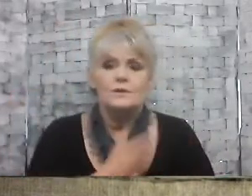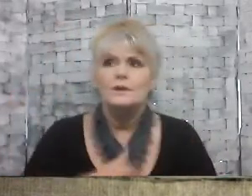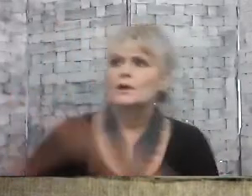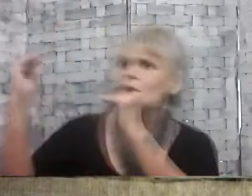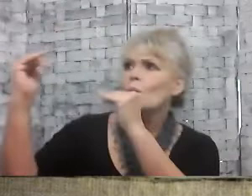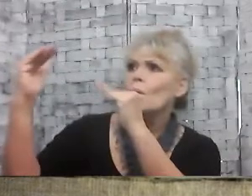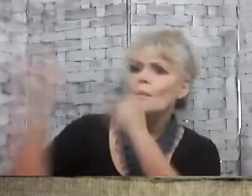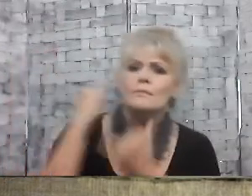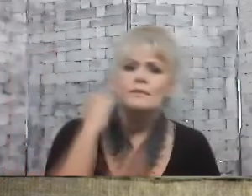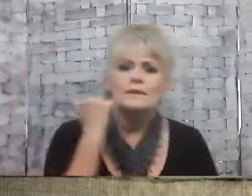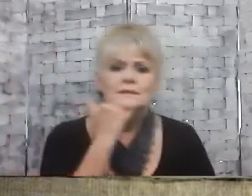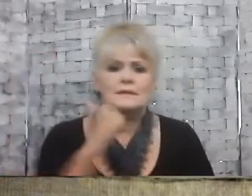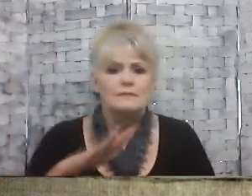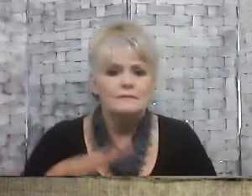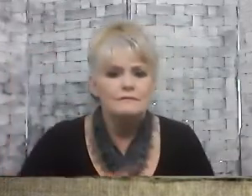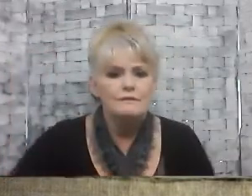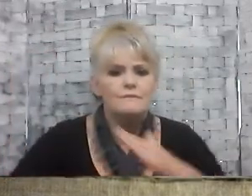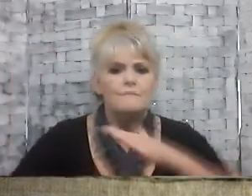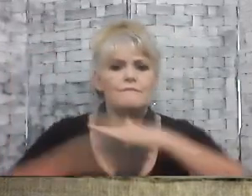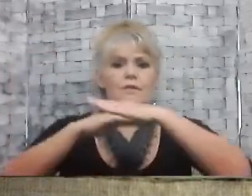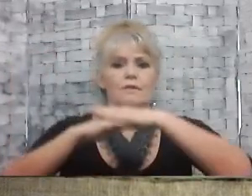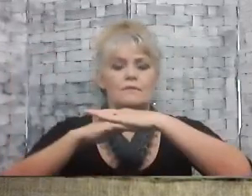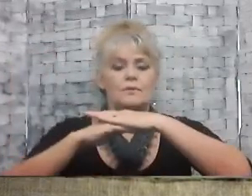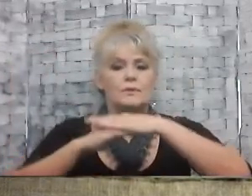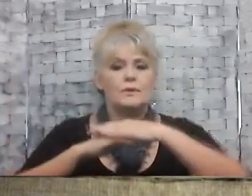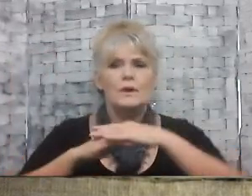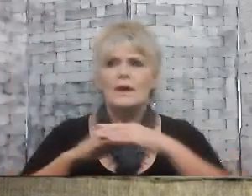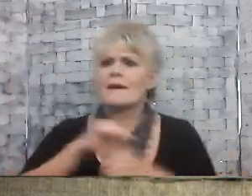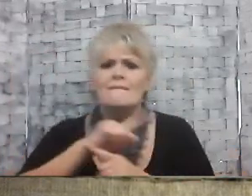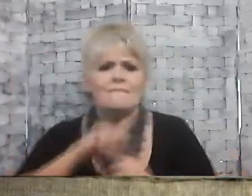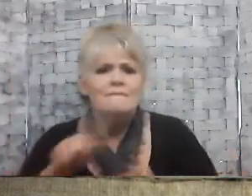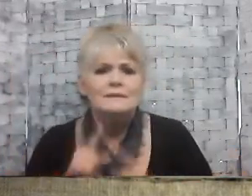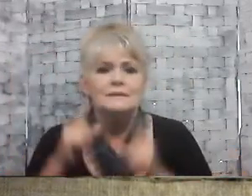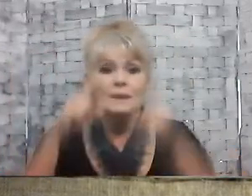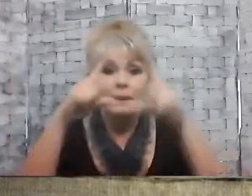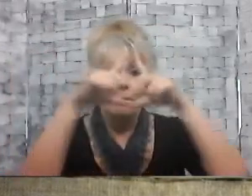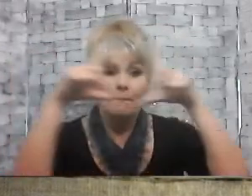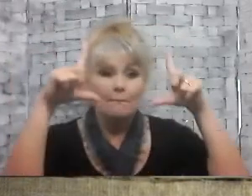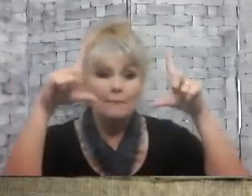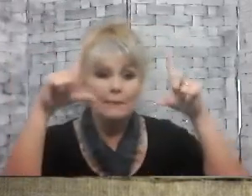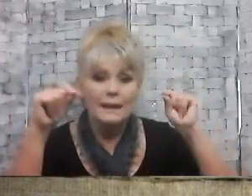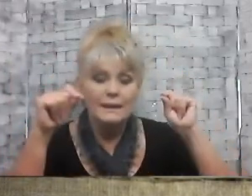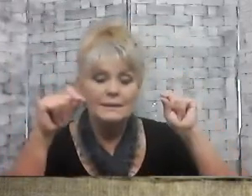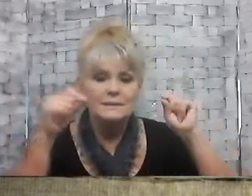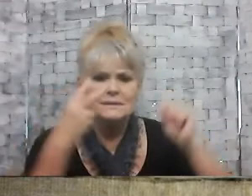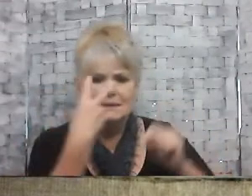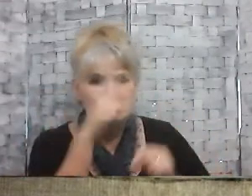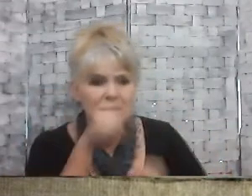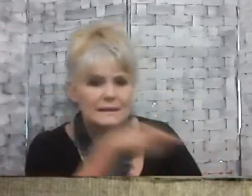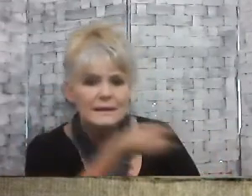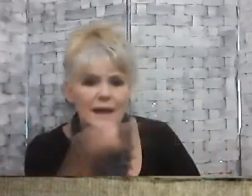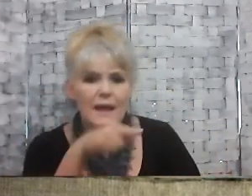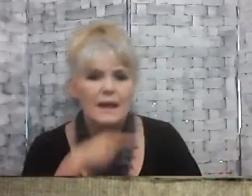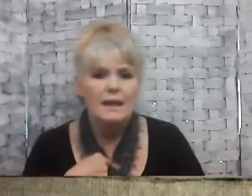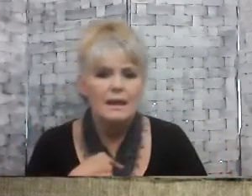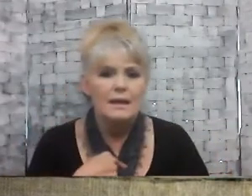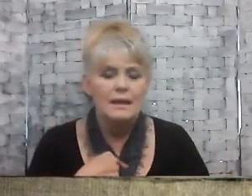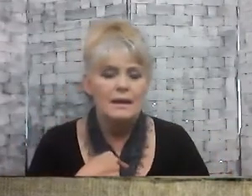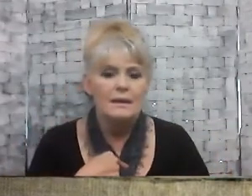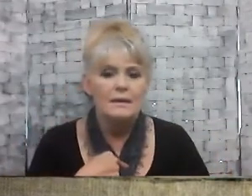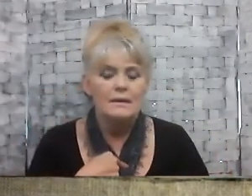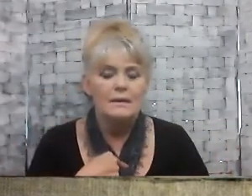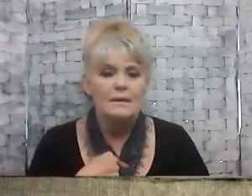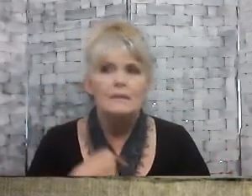van Israël wat vervul word, die leven van die hemel wat die aarde vul. Wat de prentjies kom bij jou op? Hoe denk jy sal het